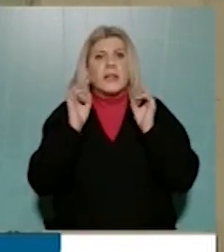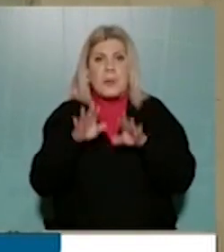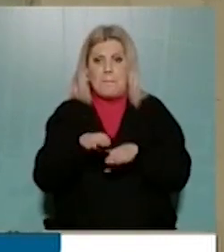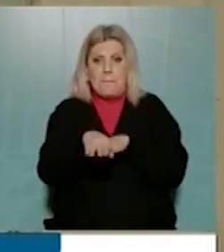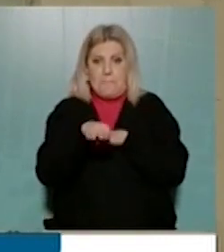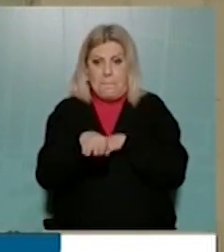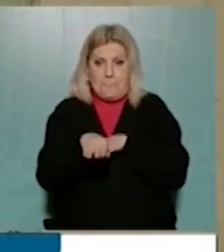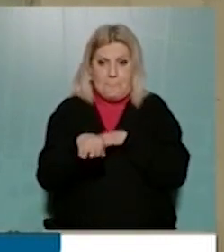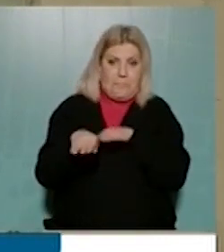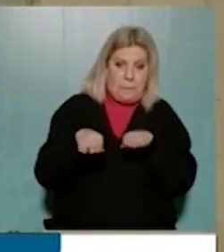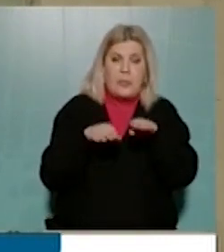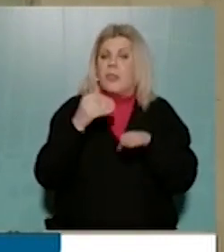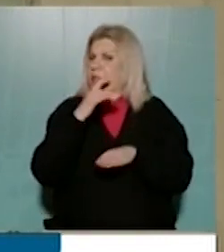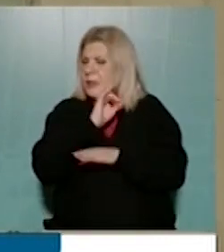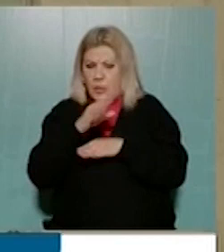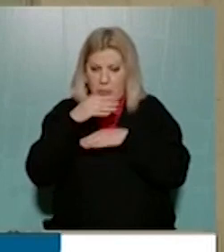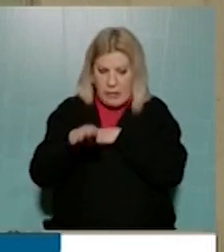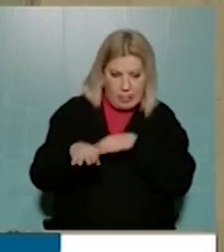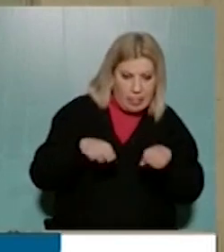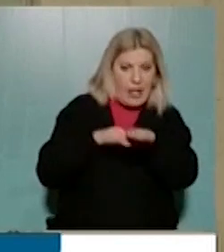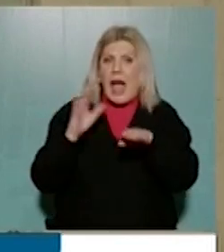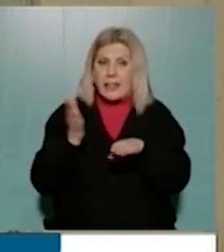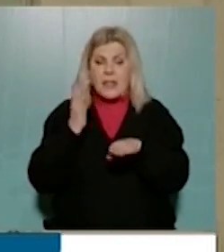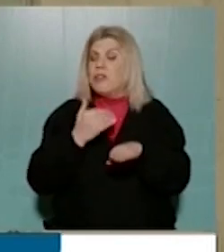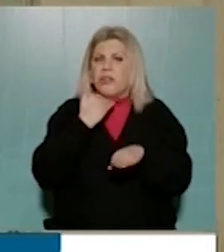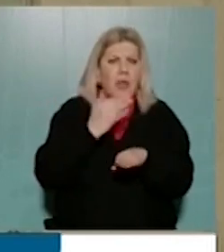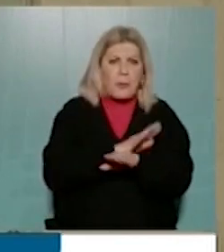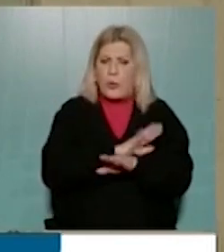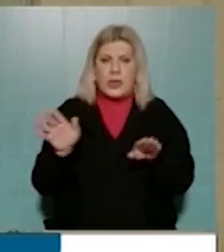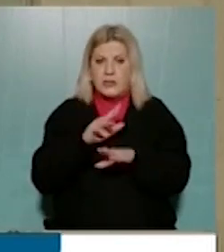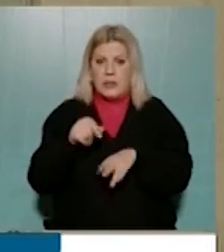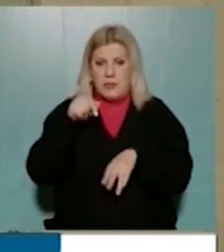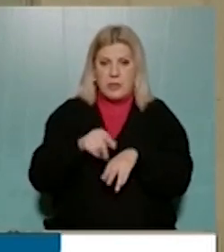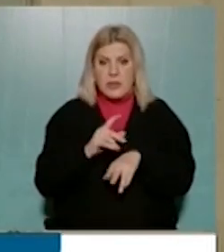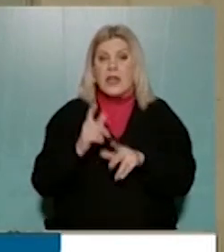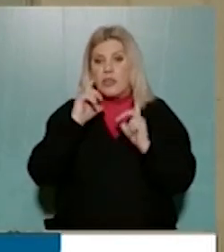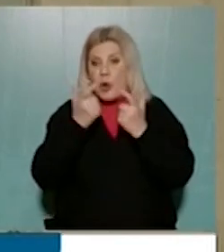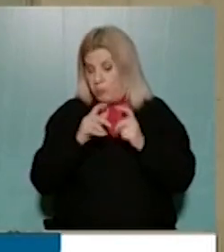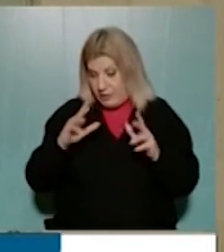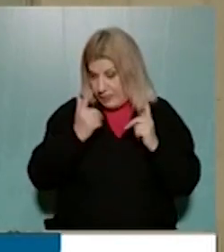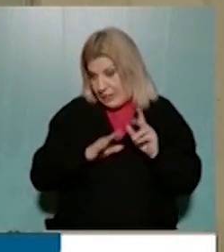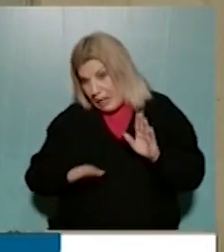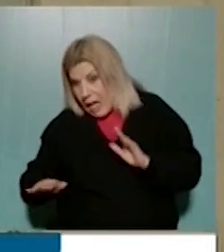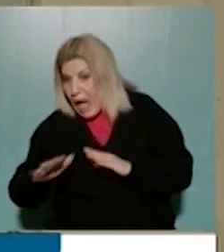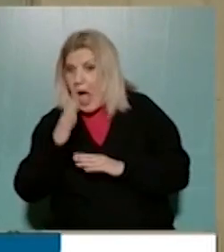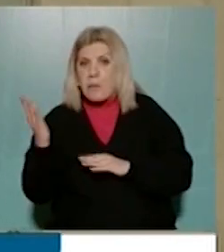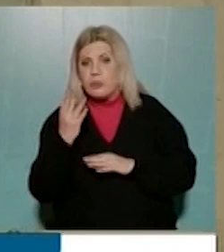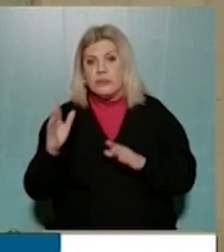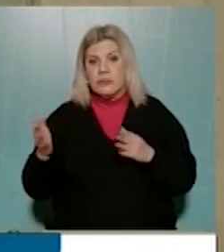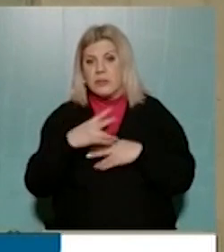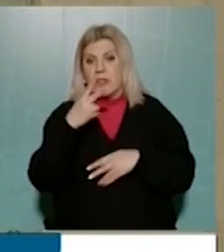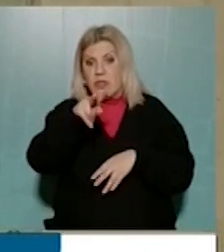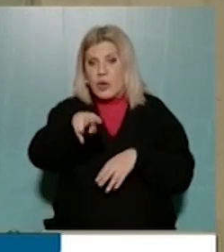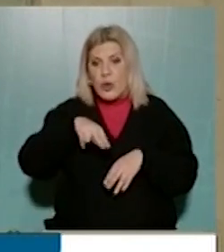εκείνο το διάστημα πόσο μλ τώρα υπάρχει η δυνατότητα σε κάποιους παραδρόμους να βγούμε όταν θα κλείσει πλήρως ο δρόμος και θα είναι δύο